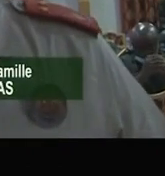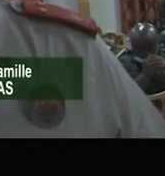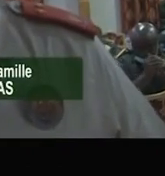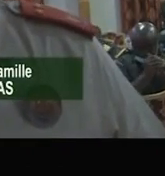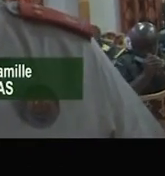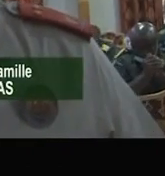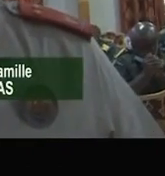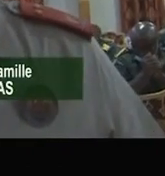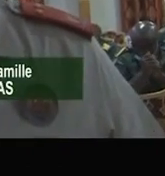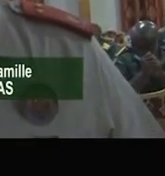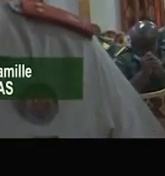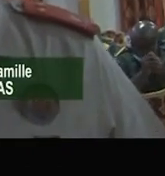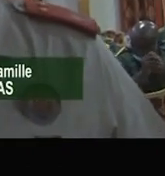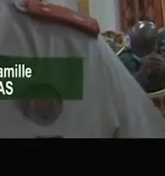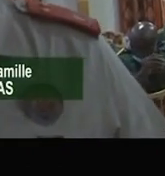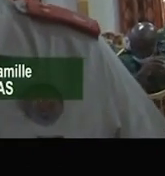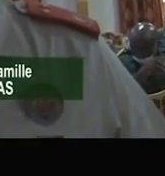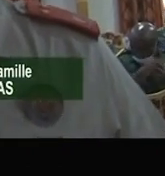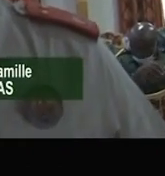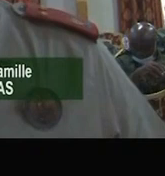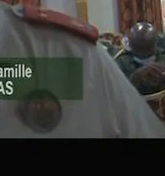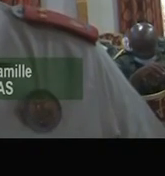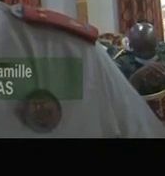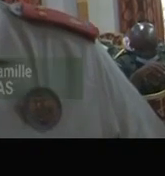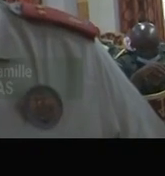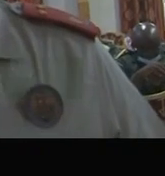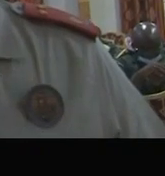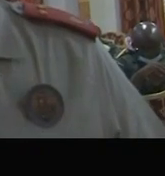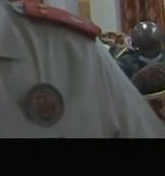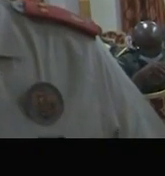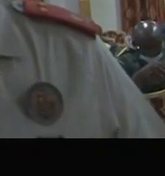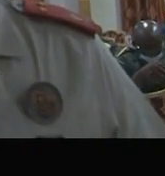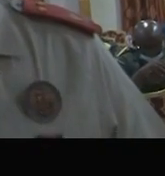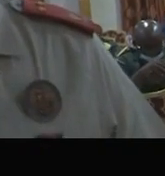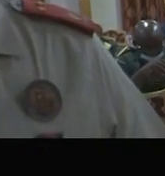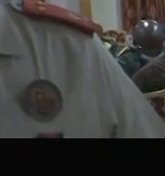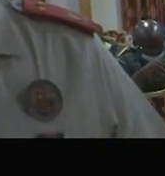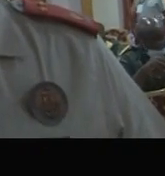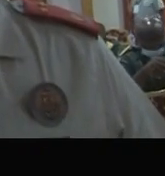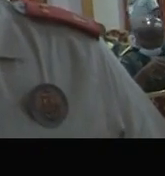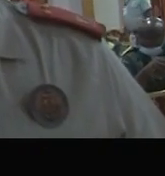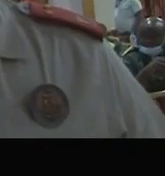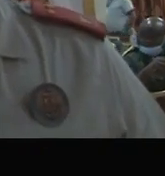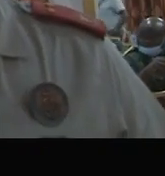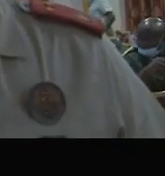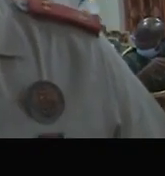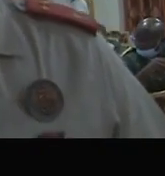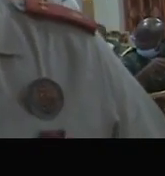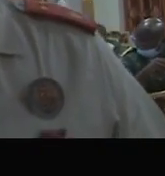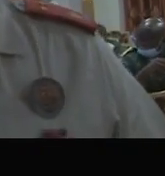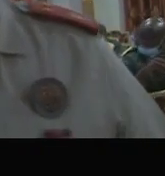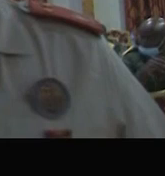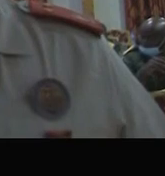puissions être choisis pour suivre cette formation. Une formation sur la gestion